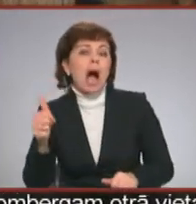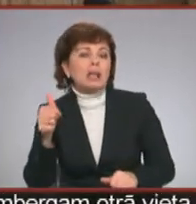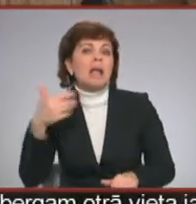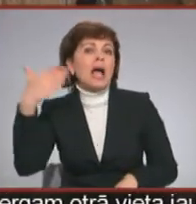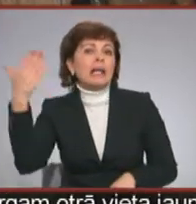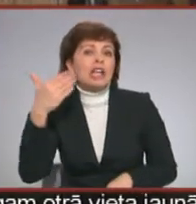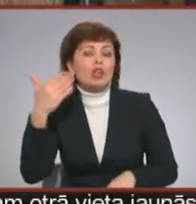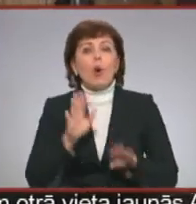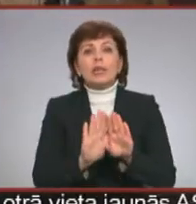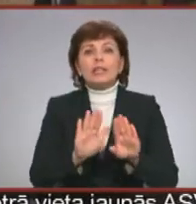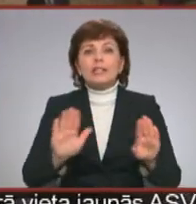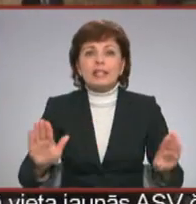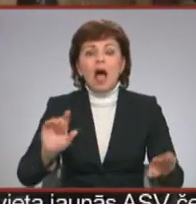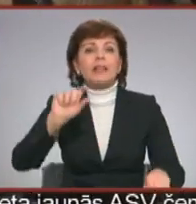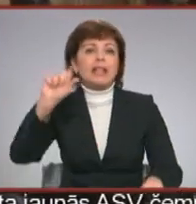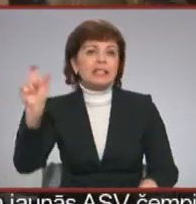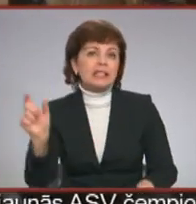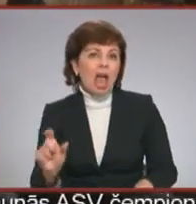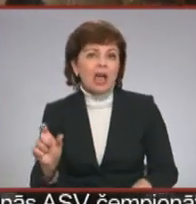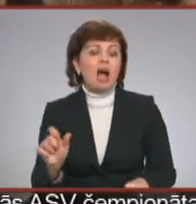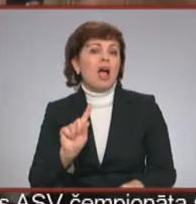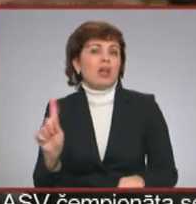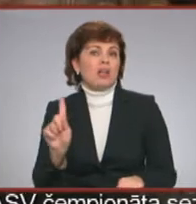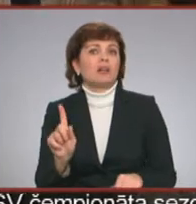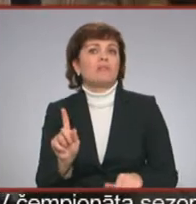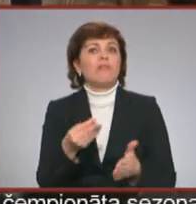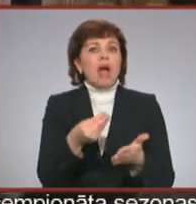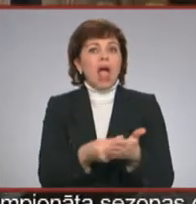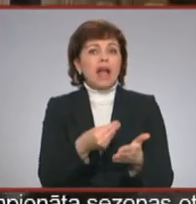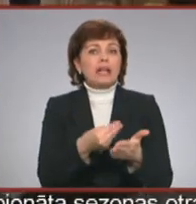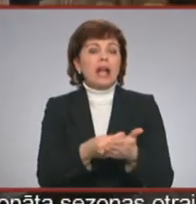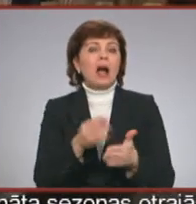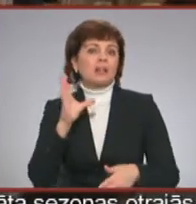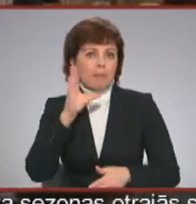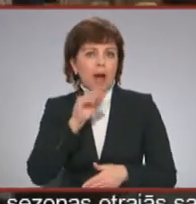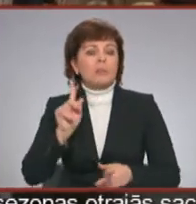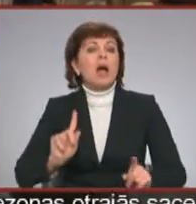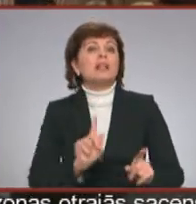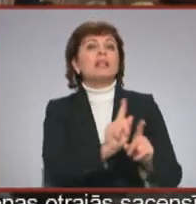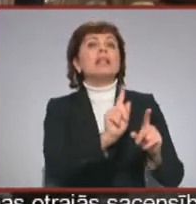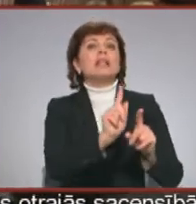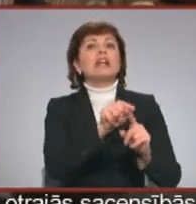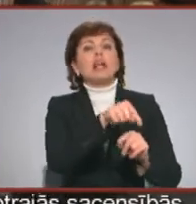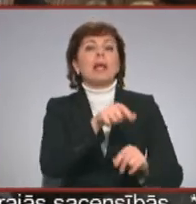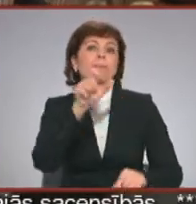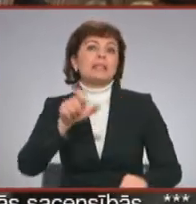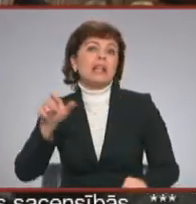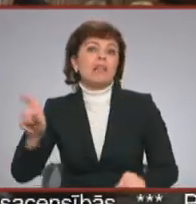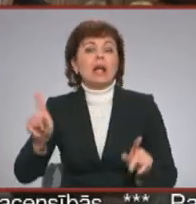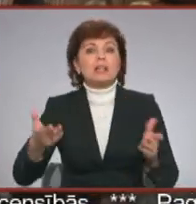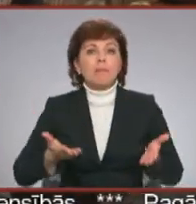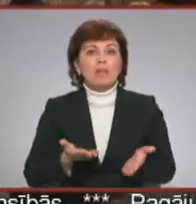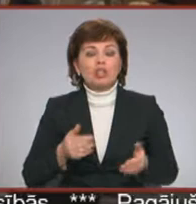izstādes, gleznas, dzeju. Un pats vērtīgākais, ko mēs vēl varam paspēt, ir tikties ar cilvēkiem, kas to ir piedzīvojuši, jo nekas nevar